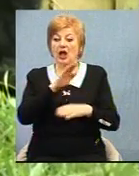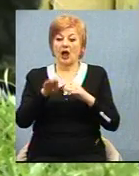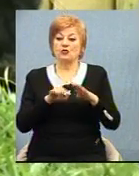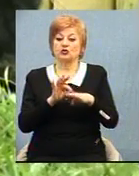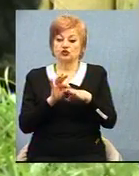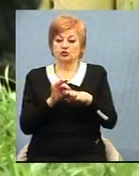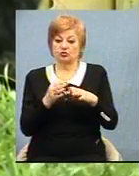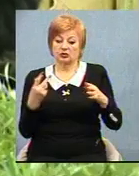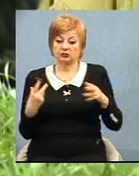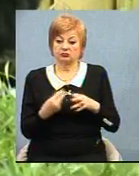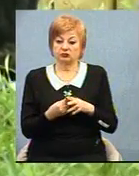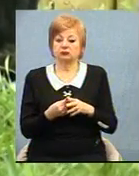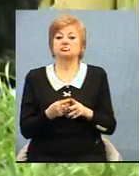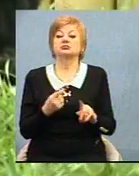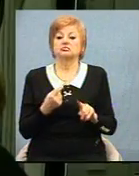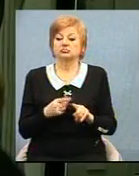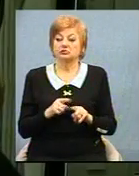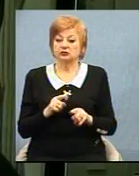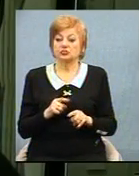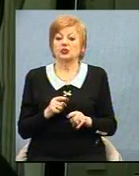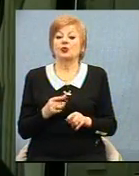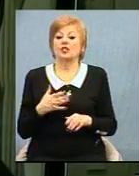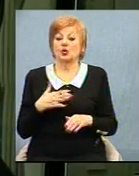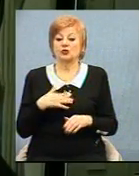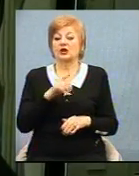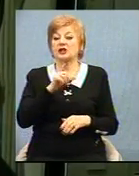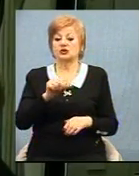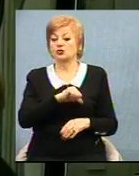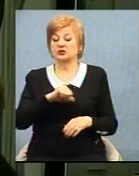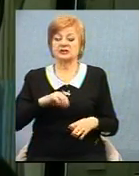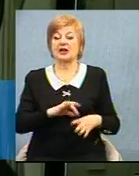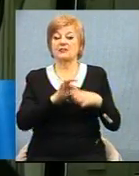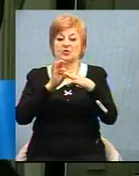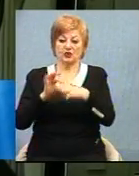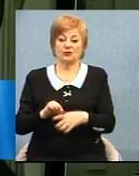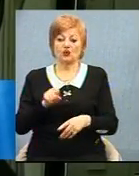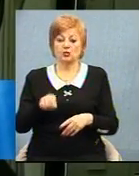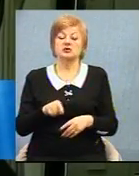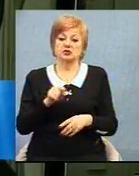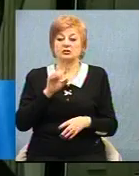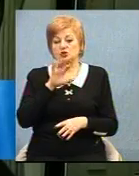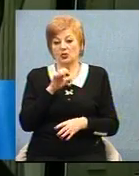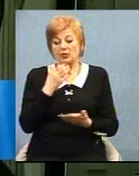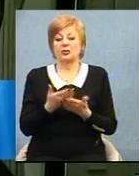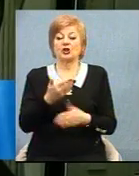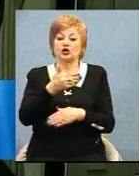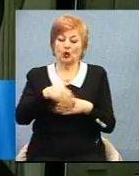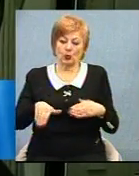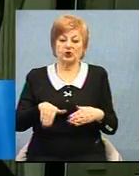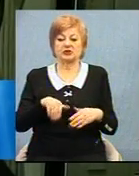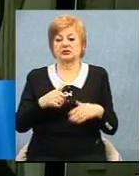чіп із відомостями про опікуна чотирилапого. У нас люди самі привозять животних, які живуть десь у них на вулиці,